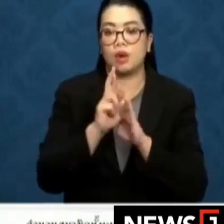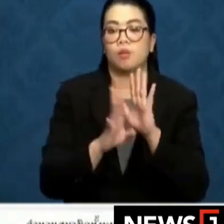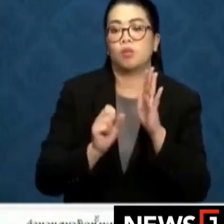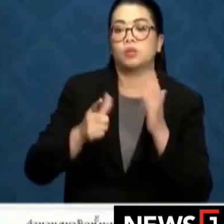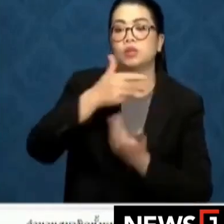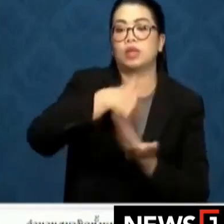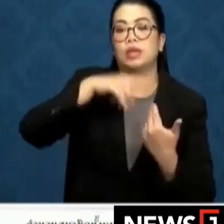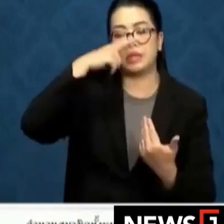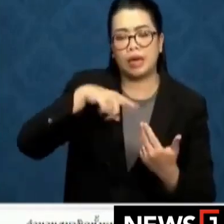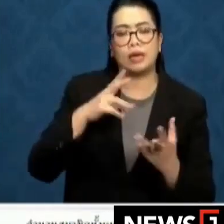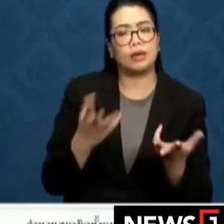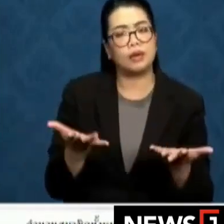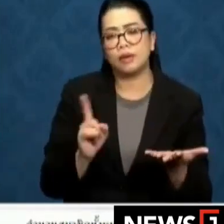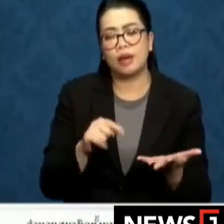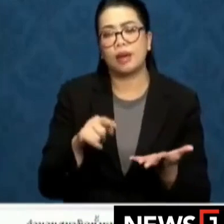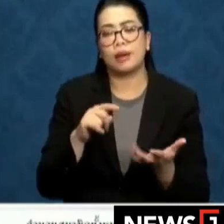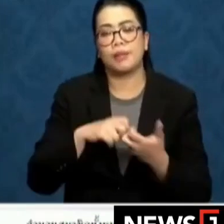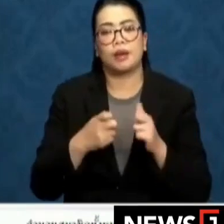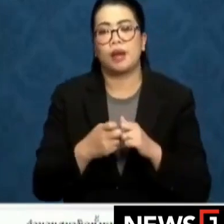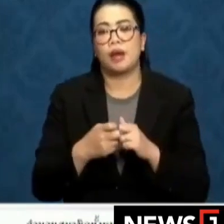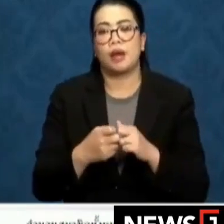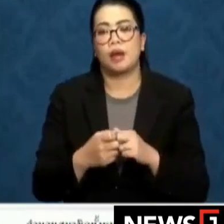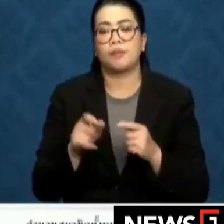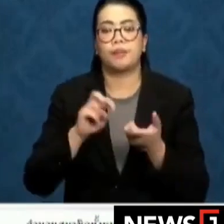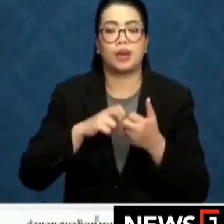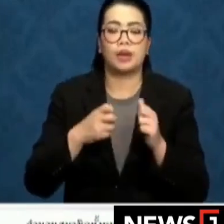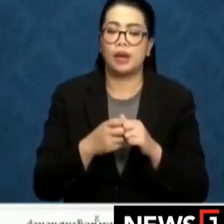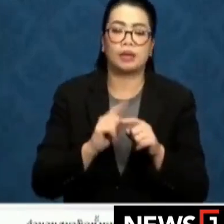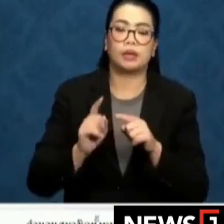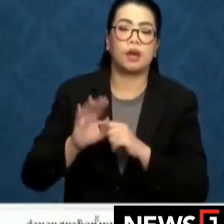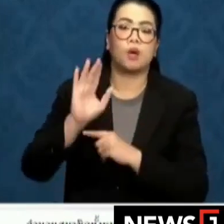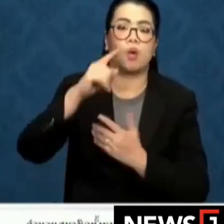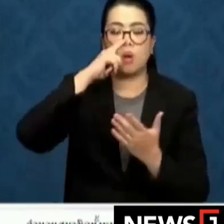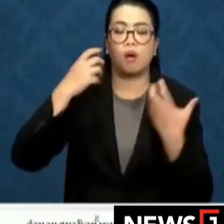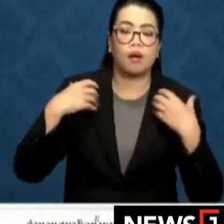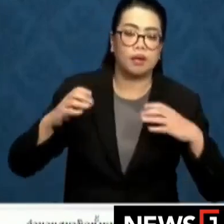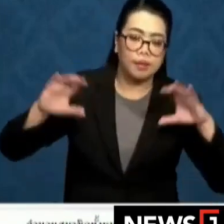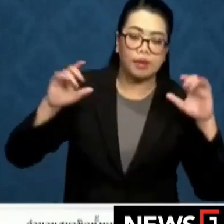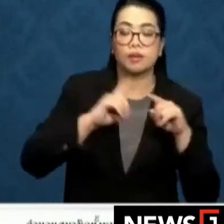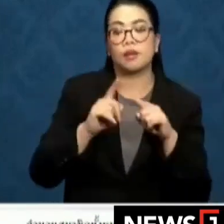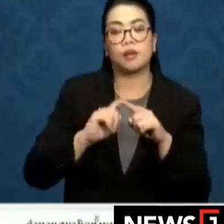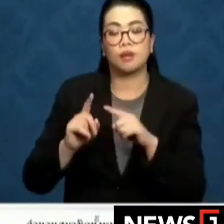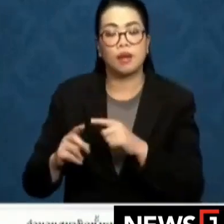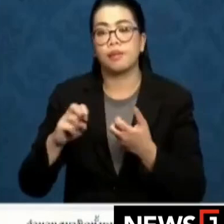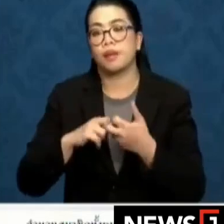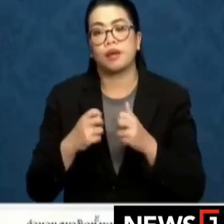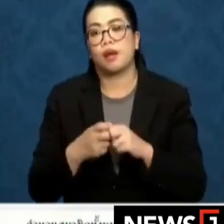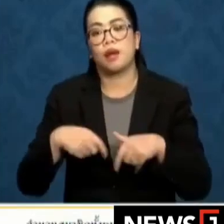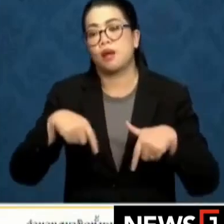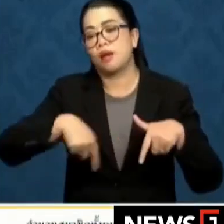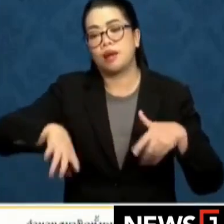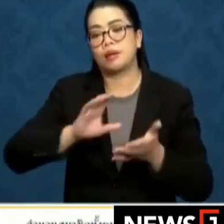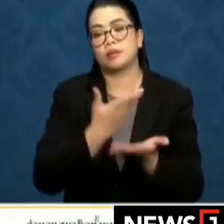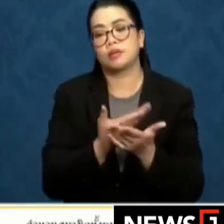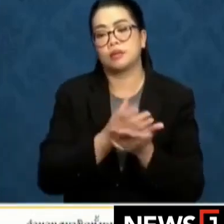กำลังซื้อที่ลดลงเพราะว่าภาคครัวเรือนนั้นไม่มีกำลังในการจัดซื้อขณะที่การผลิตภาคอุตสาหกรรมการเกษตรก็มีการ